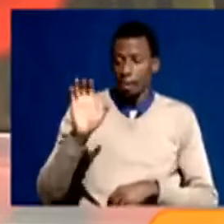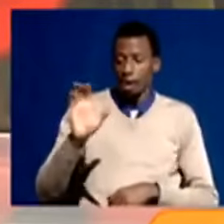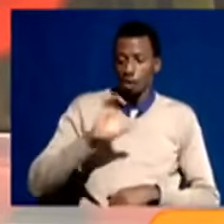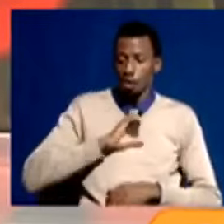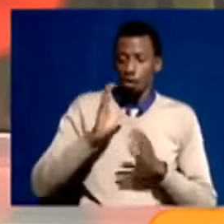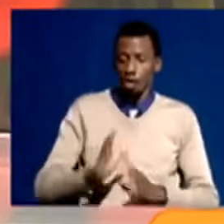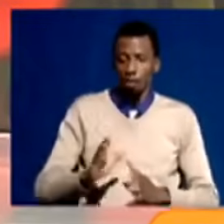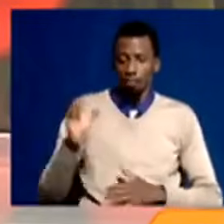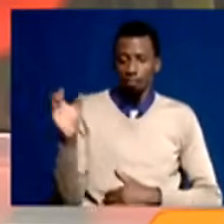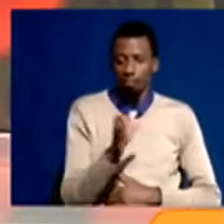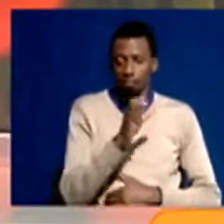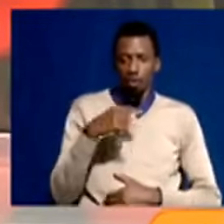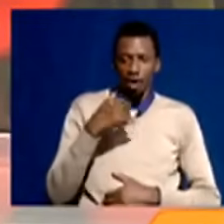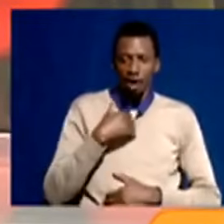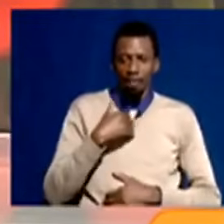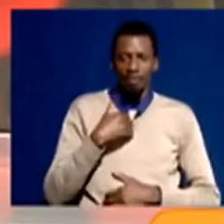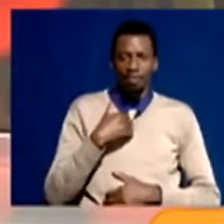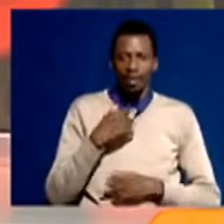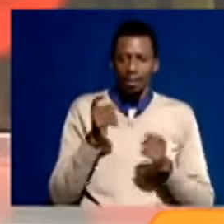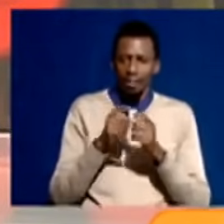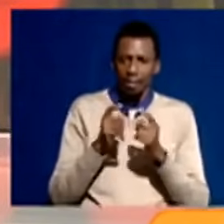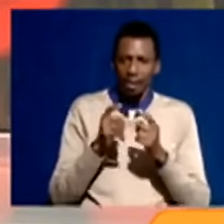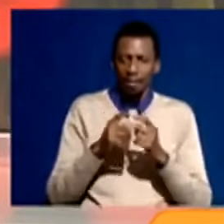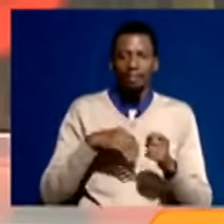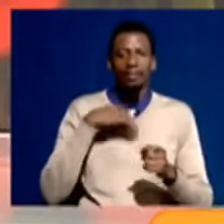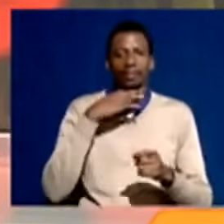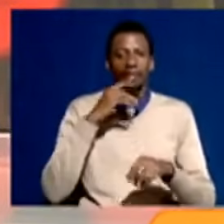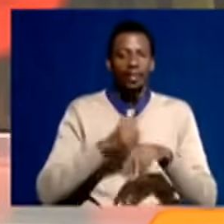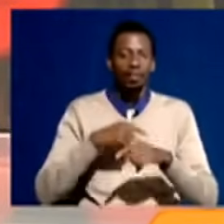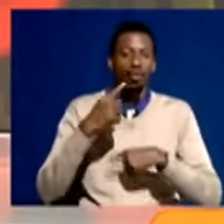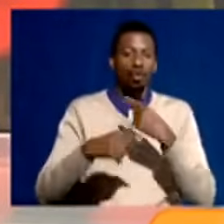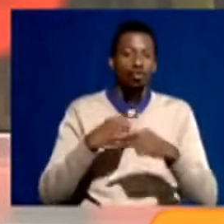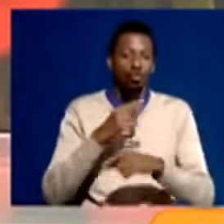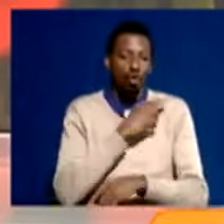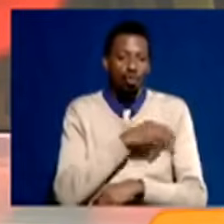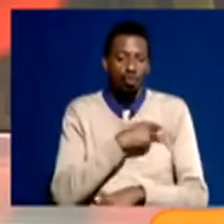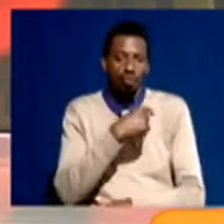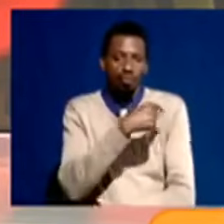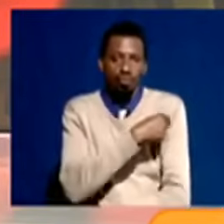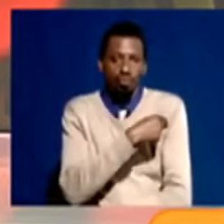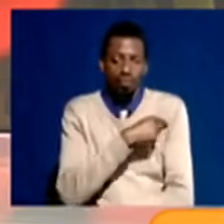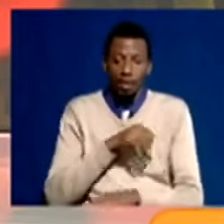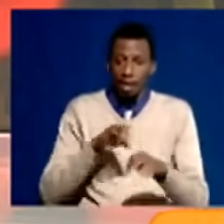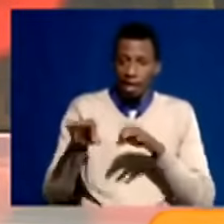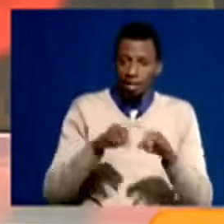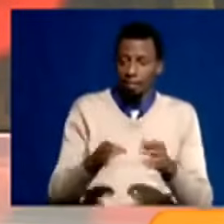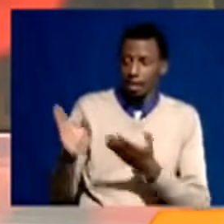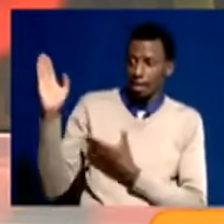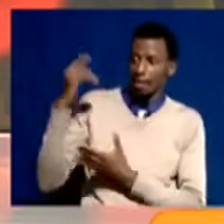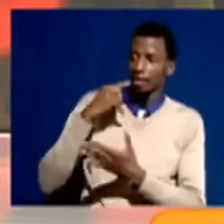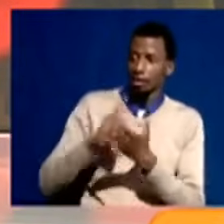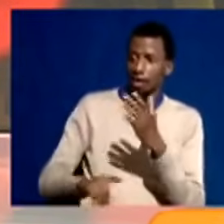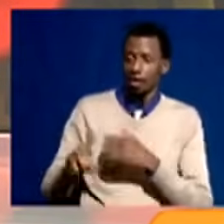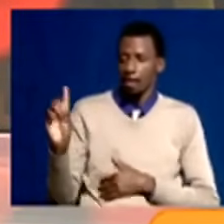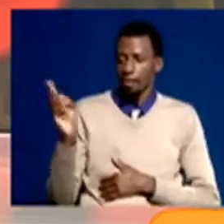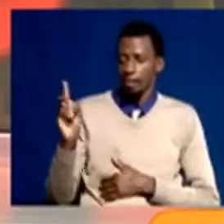hiyo aliyekuwa akiuguza majeraha kufariki alipokuwa akipokea matibabu. Na kama Miriani Nyambura anavyotuarifu, Waziri